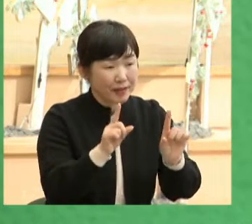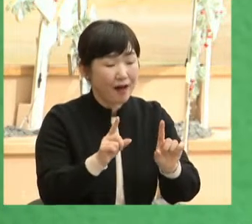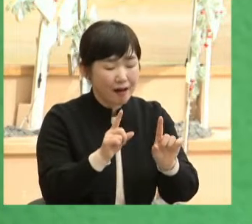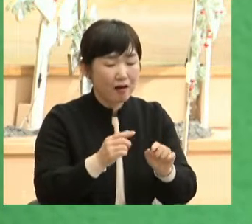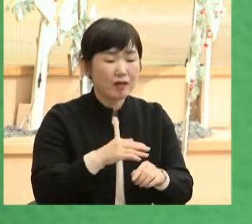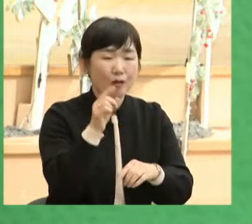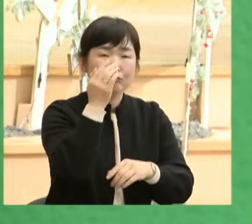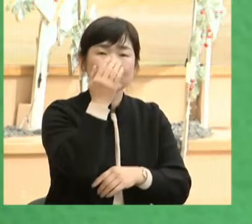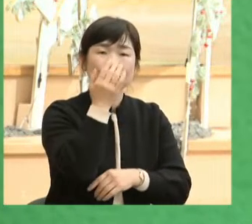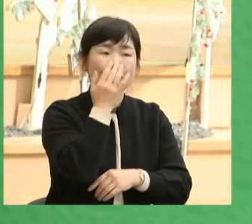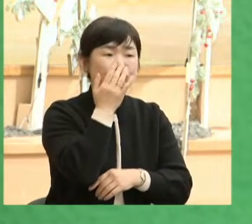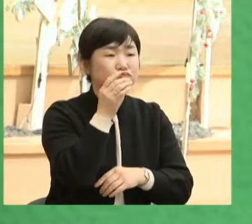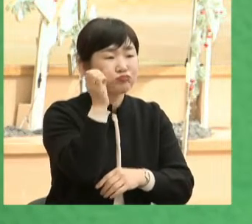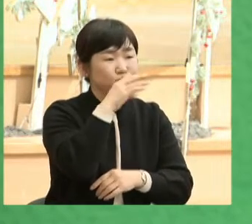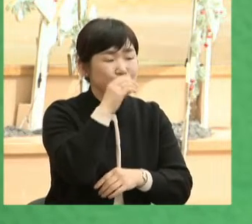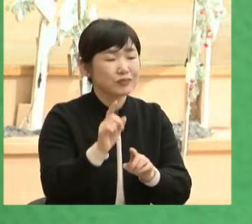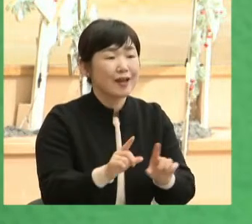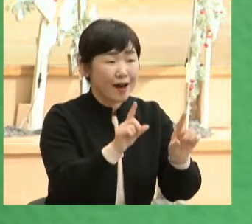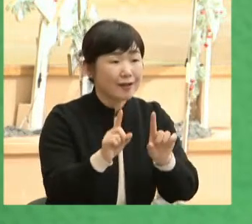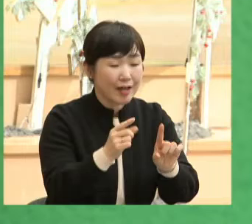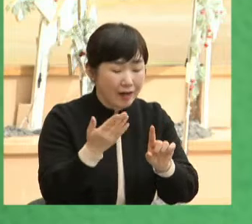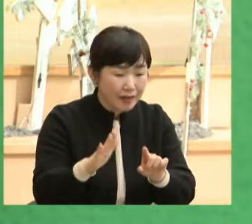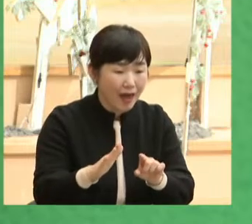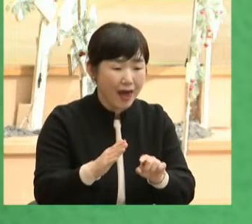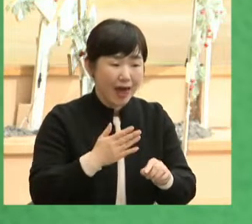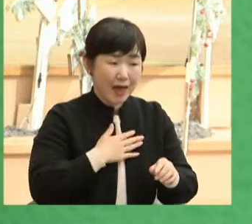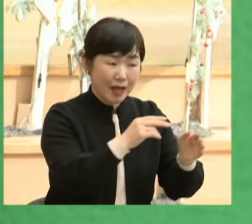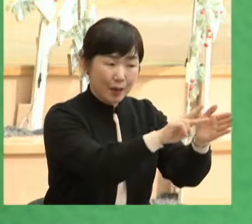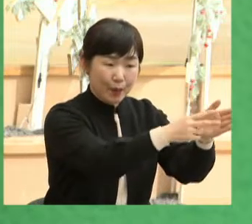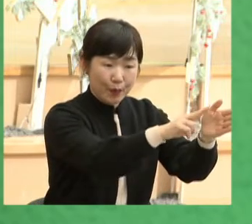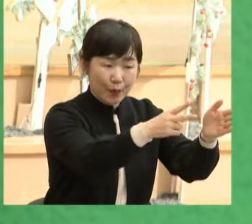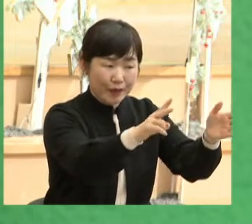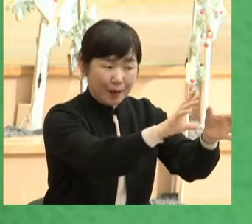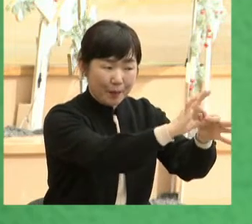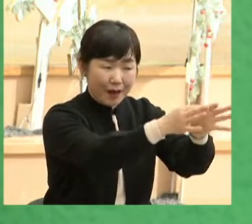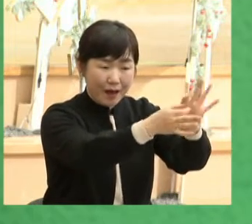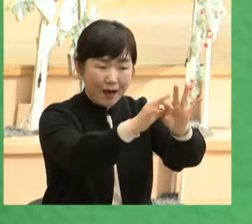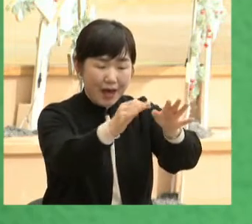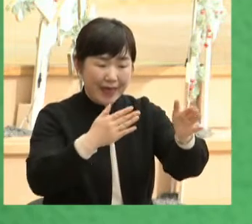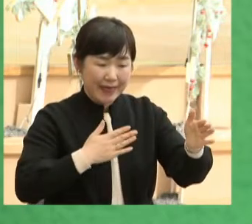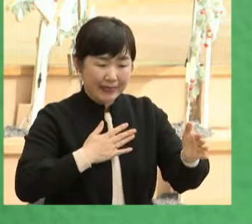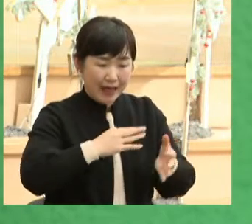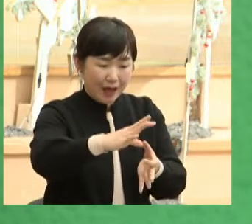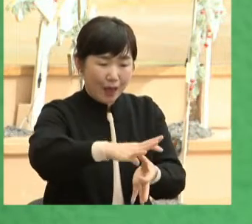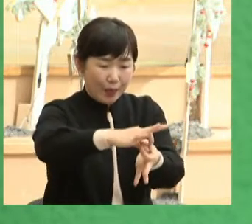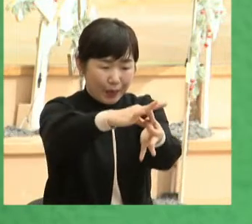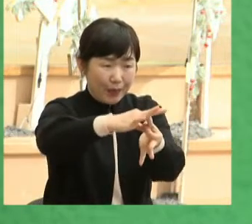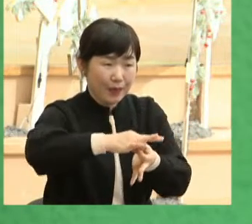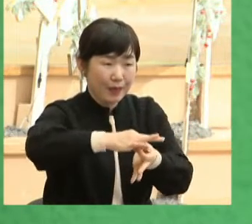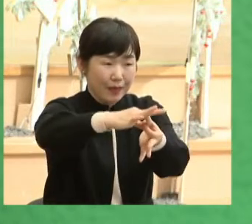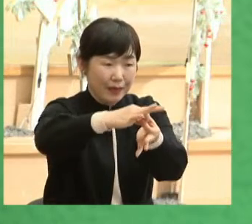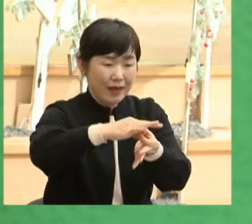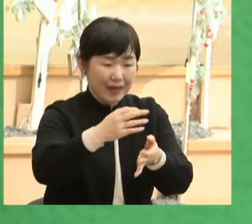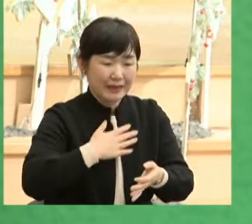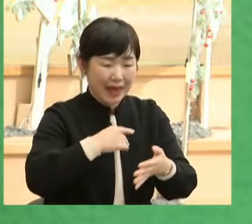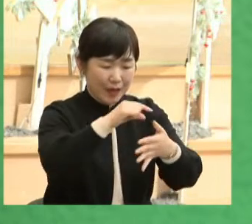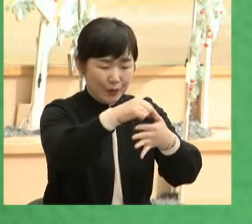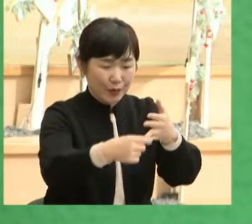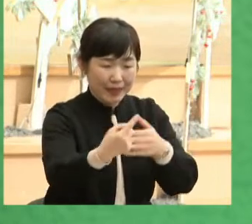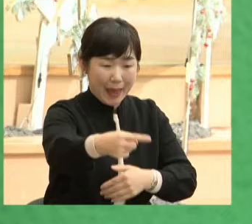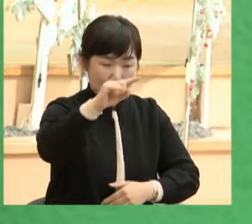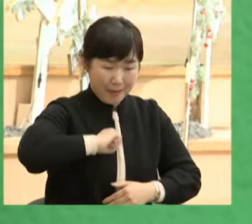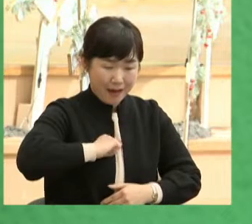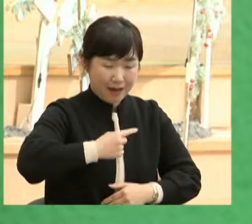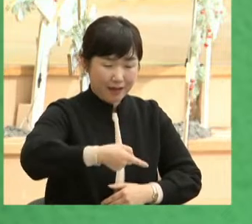평범한 사람이 살면서 합니다 그리고 이제 그러다가 자기 에반 열이 되어지면 쉽게 말해서 자기 당번이 되어지며